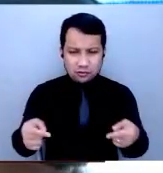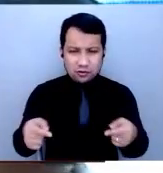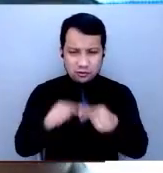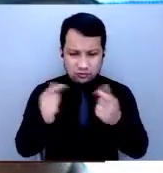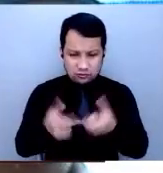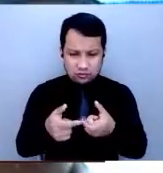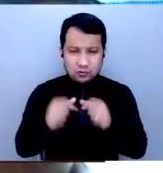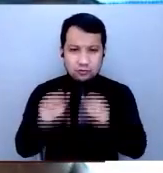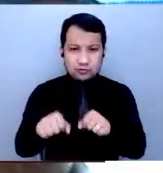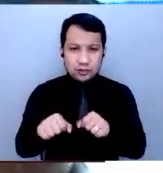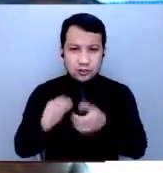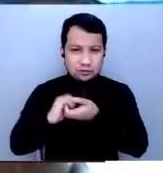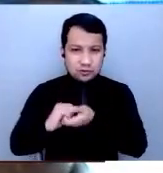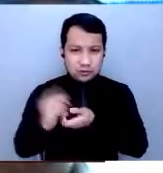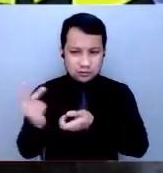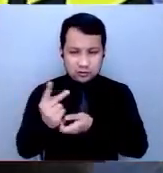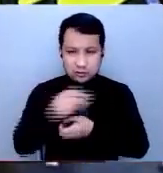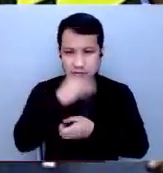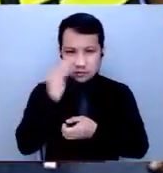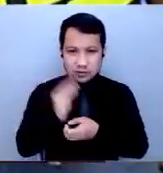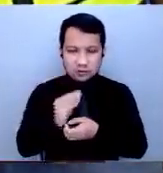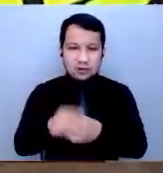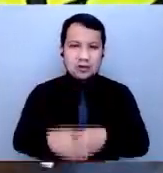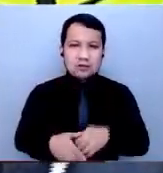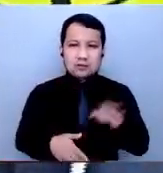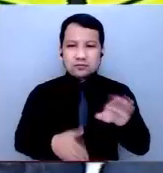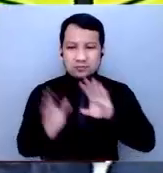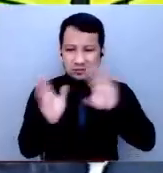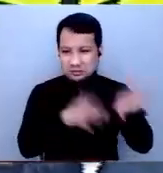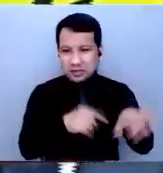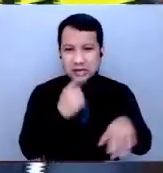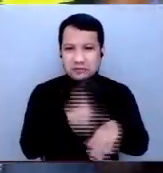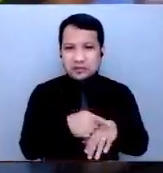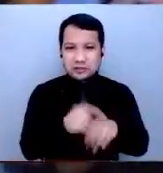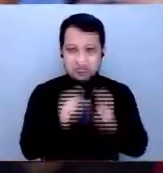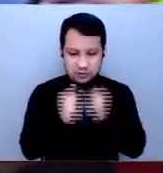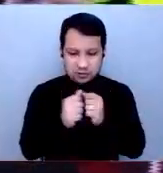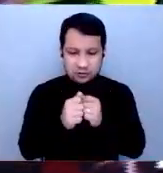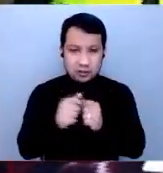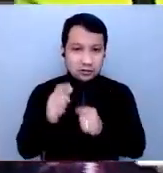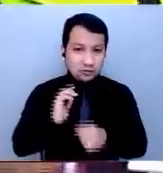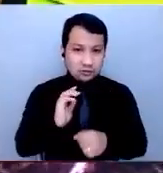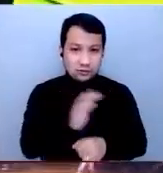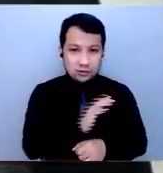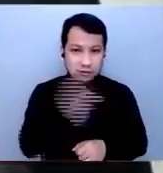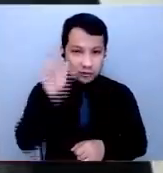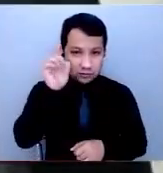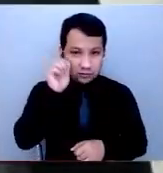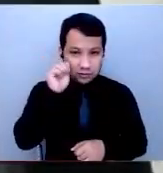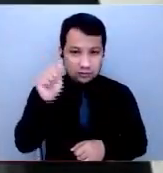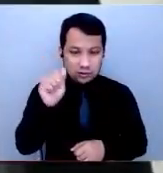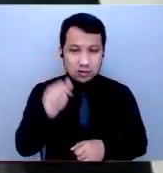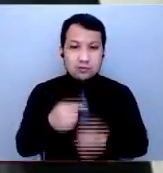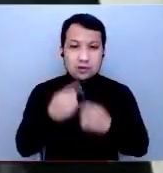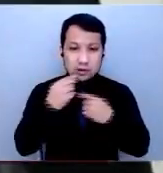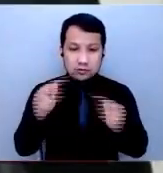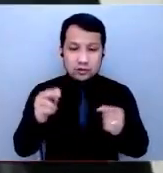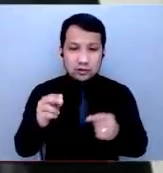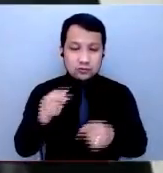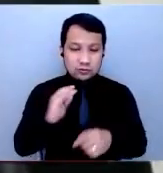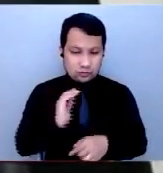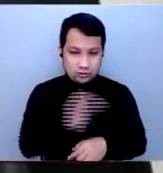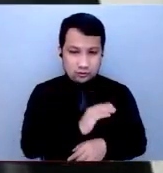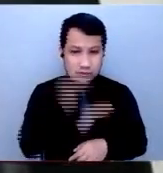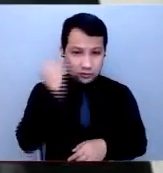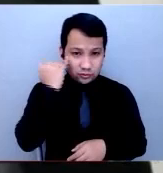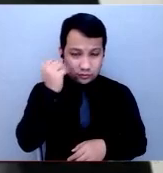na mag-tandem sila ni Senador Go. Tinabla rin ni Pacquiao at ng katandem niyang si Congressman Lito Atienza ang pahayag ni Congressman Joey